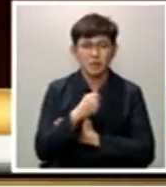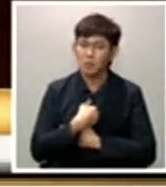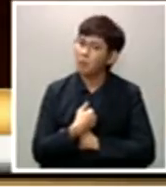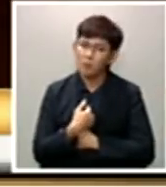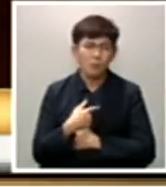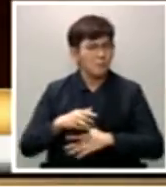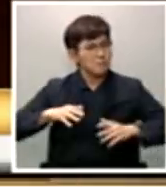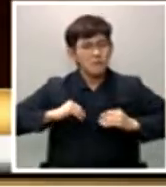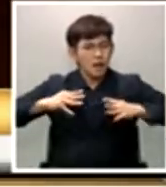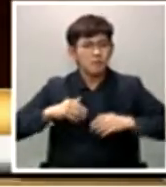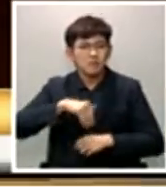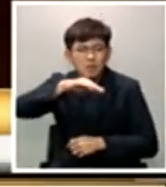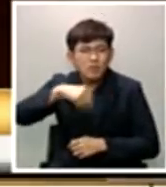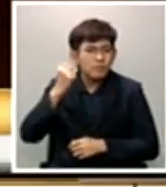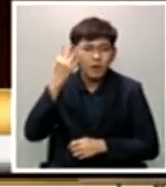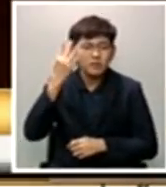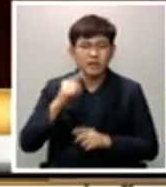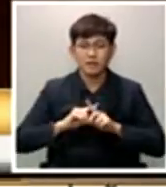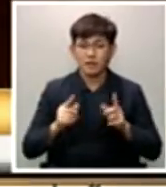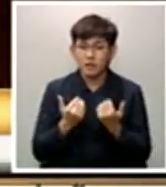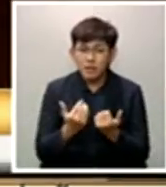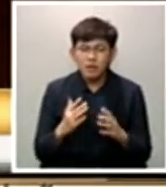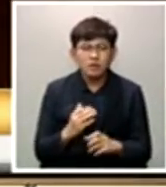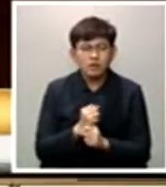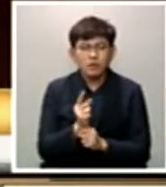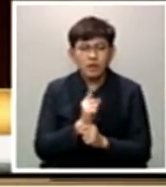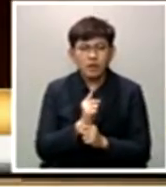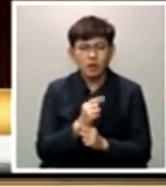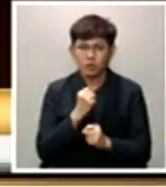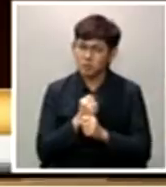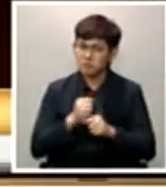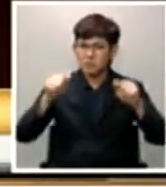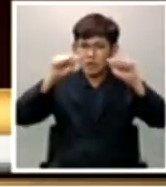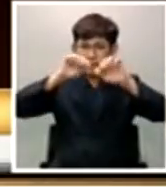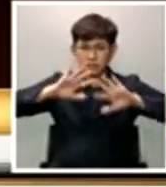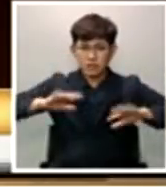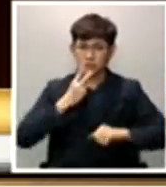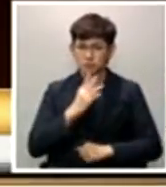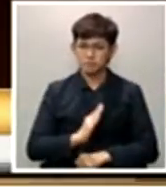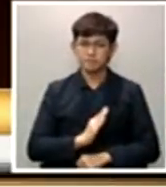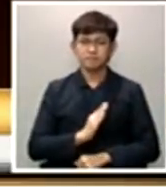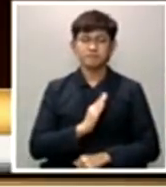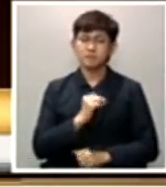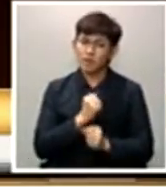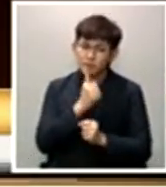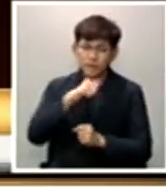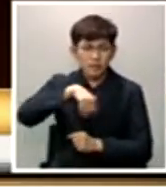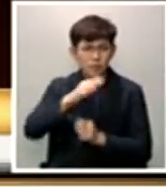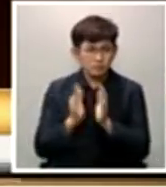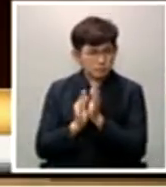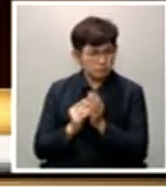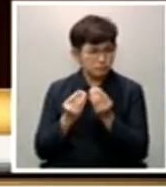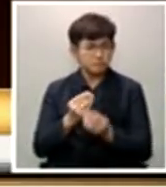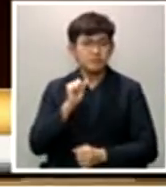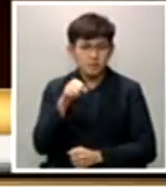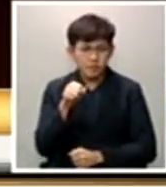ใจแต่เสร็จแล้วเป็นยังไงครับเราทำมาเรื่องอาเซียนได้สง่าผ่าเผยเลยใช่ไหมทุกคนชมเลยใช่ไ